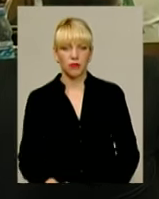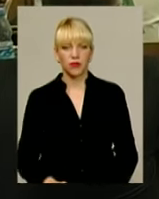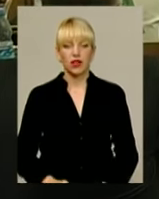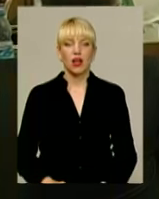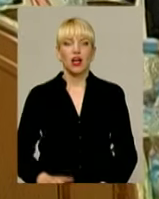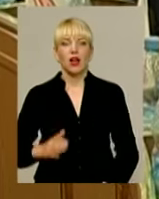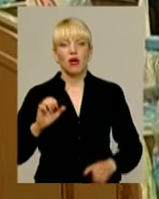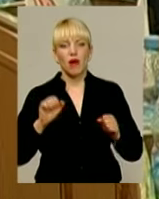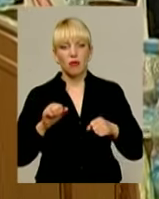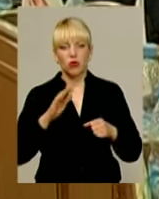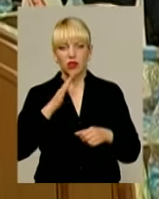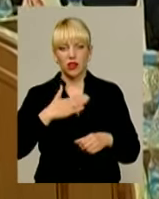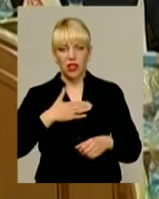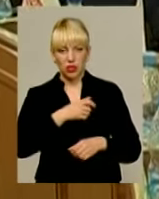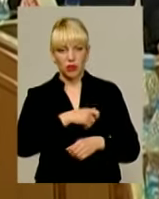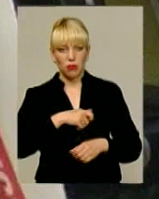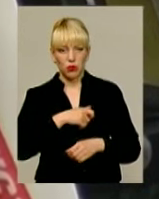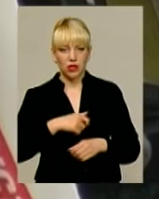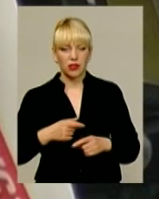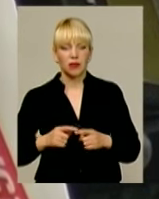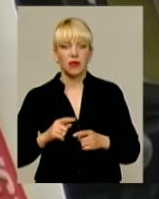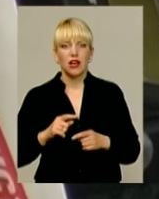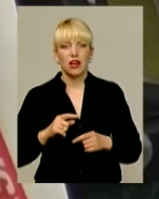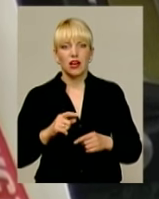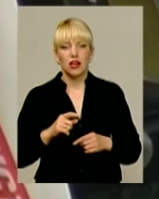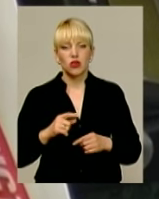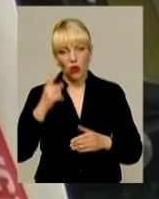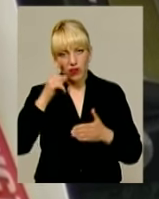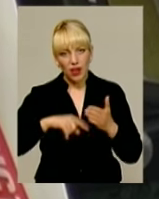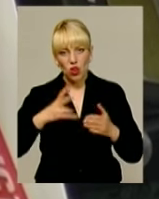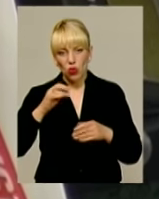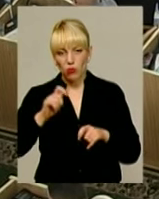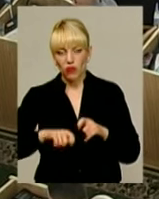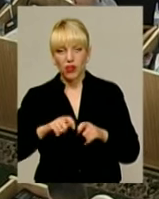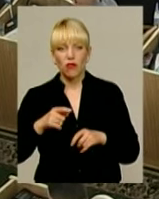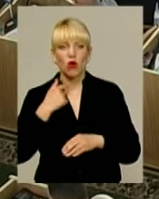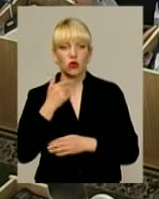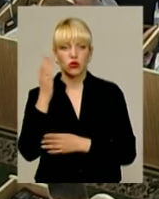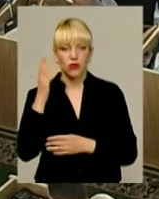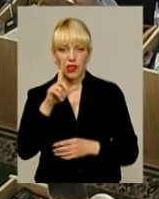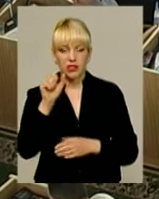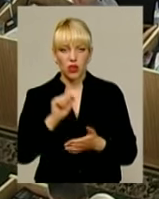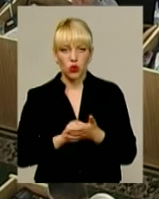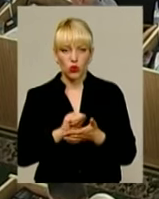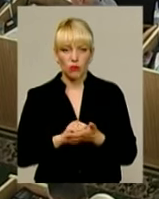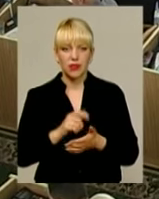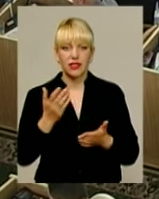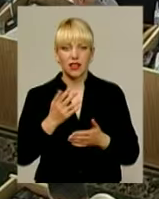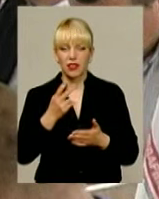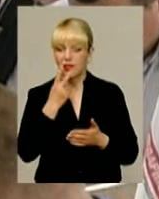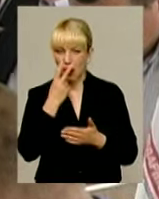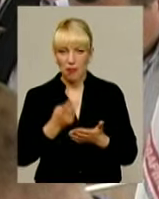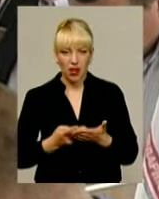довіряй, але перевіряй не до душі, бо голосували вони за документ, який побачили лише у сесійній залі. Без обговорення і без